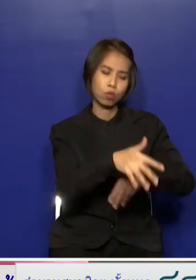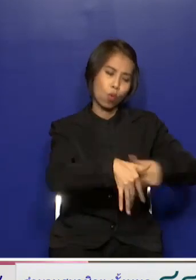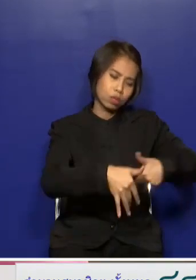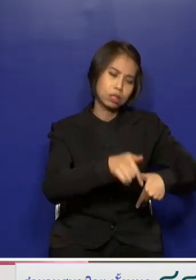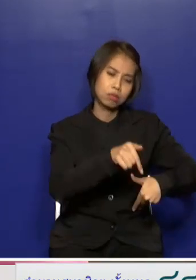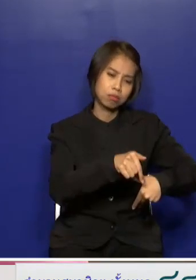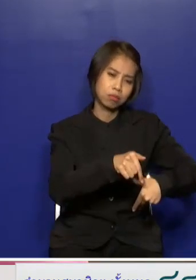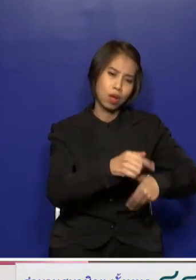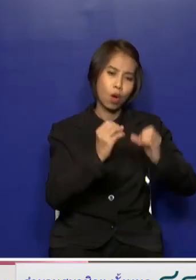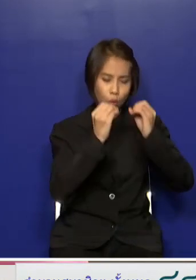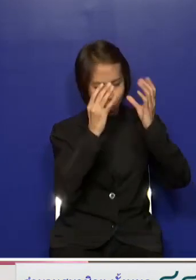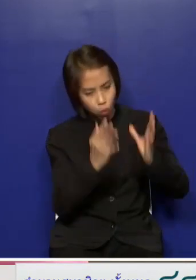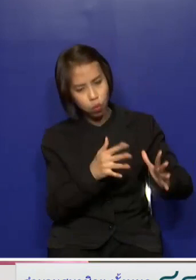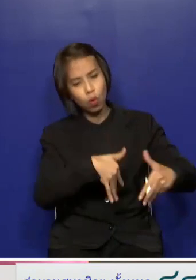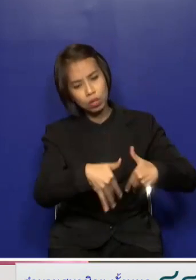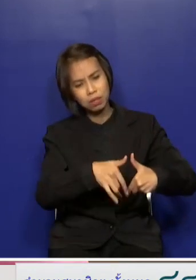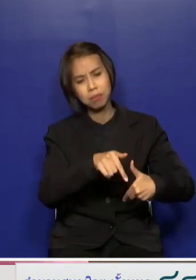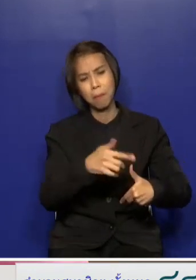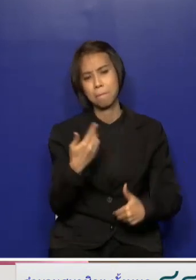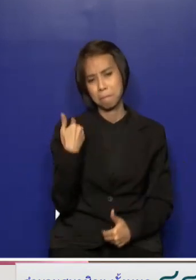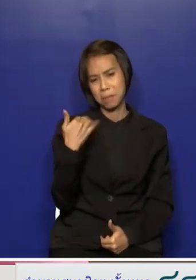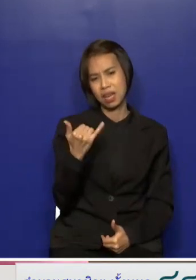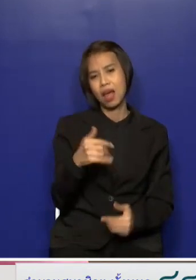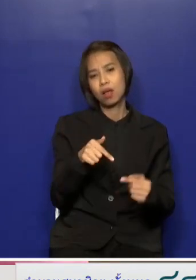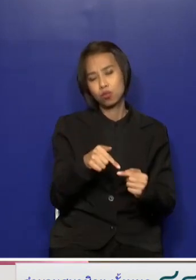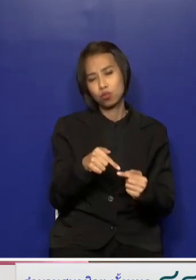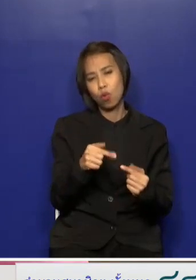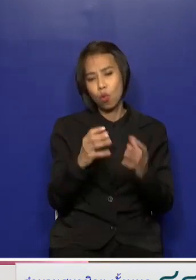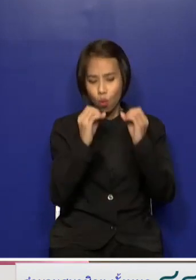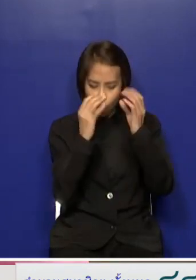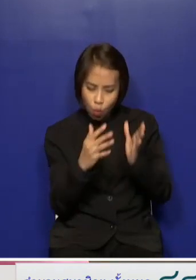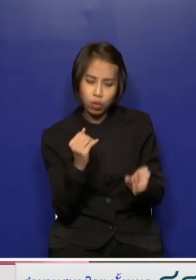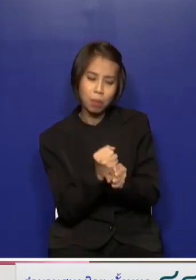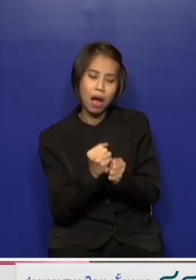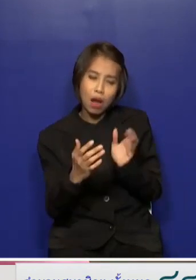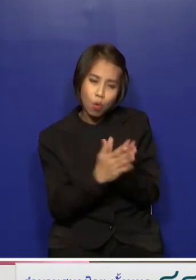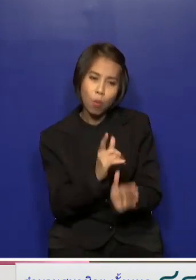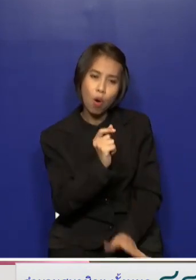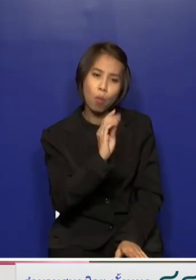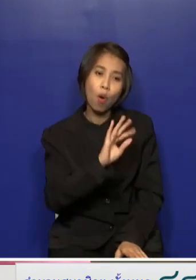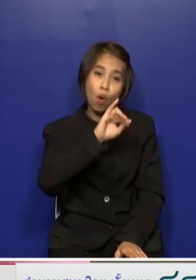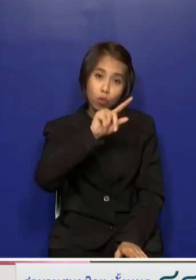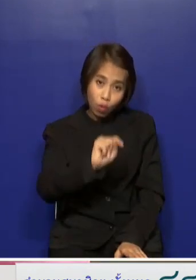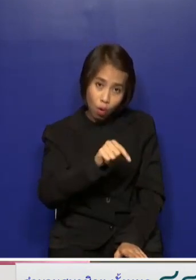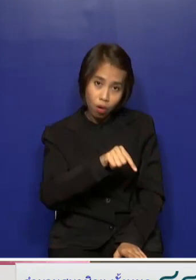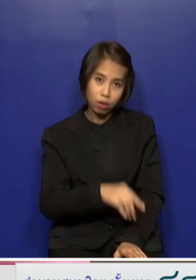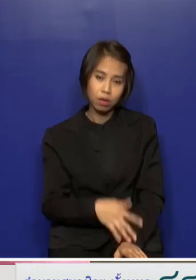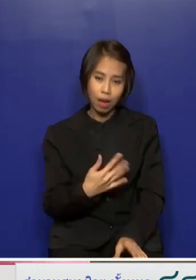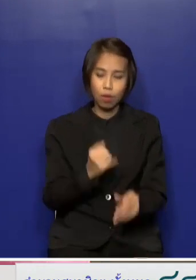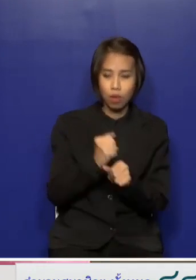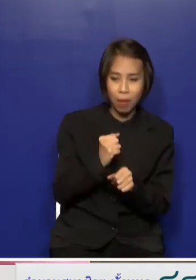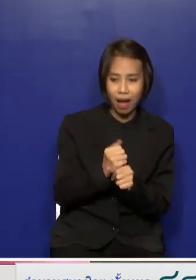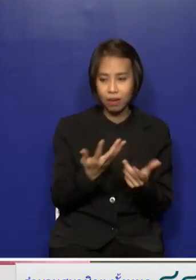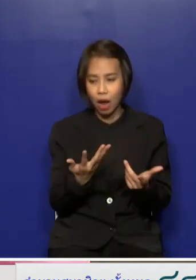ท้องถิ่นเช่นครูท้องถิ่นเนี่ยบางท่านก็สังกัดอบต.ท้องถิ่นนั้นๆเวลาปฏิบัติหน้าที่ก็รูปหน้าปัดจมูกนะ